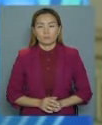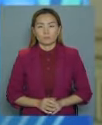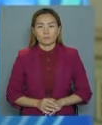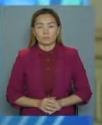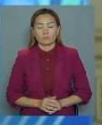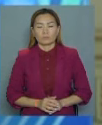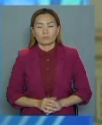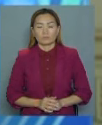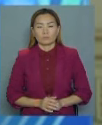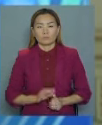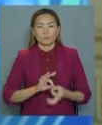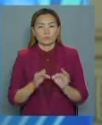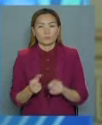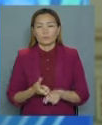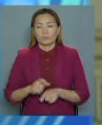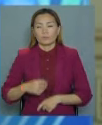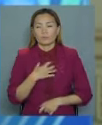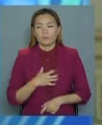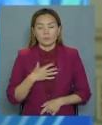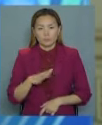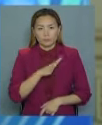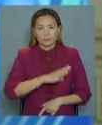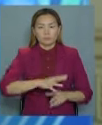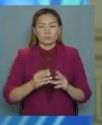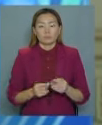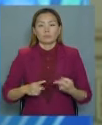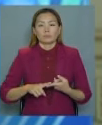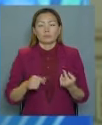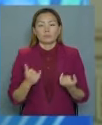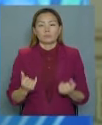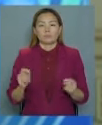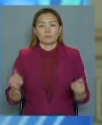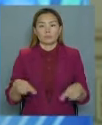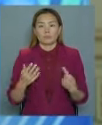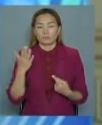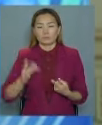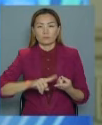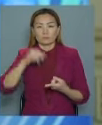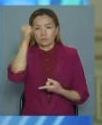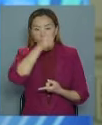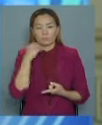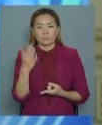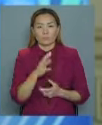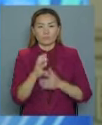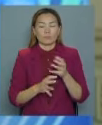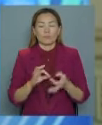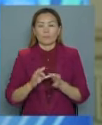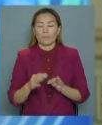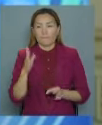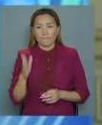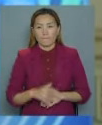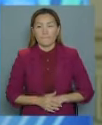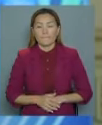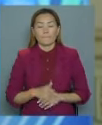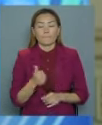На самом деле эта олимпиада была очень важна для меня, потому что она окажет большое влияние на то, что в следующем году я пройду на международную олимпиаду.